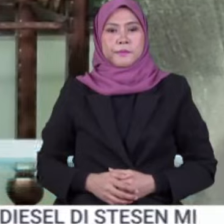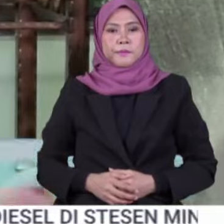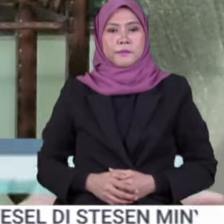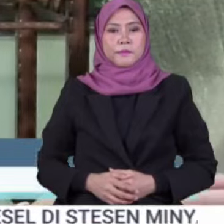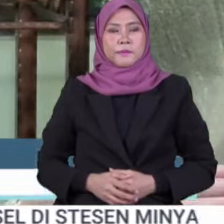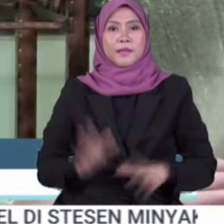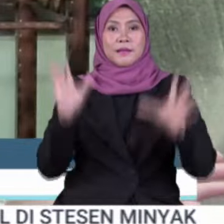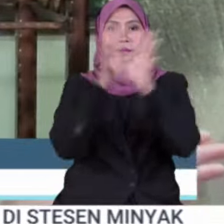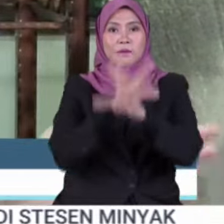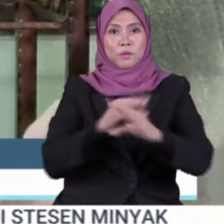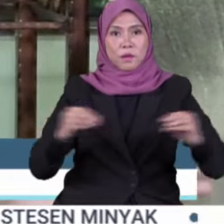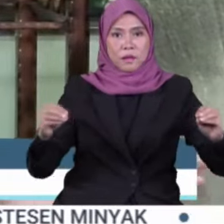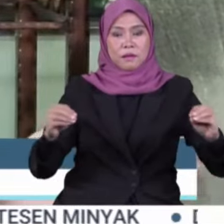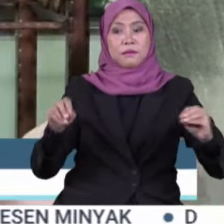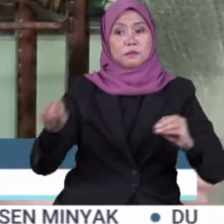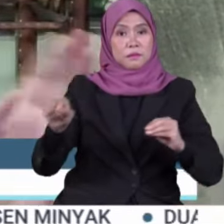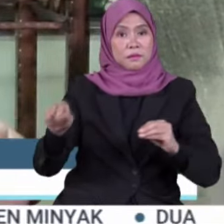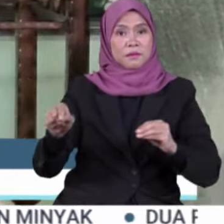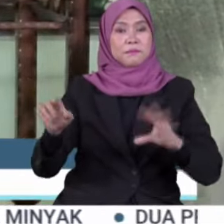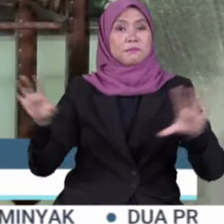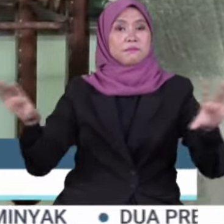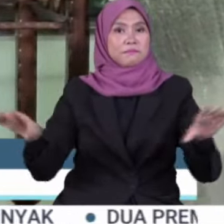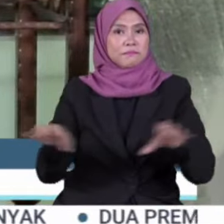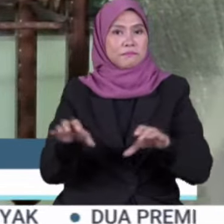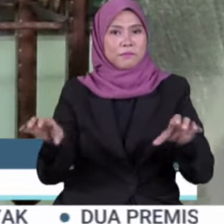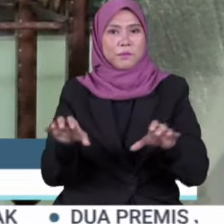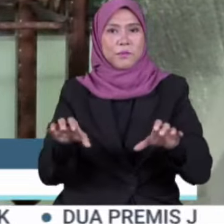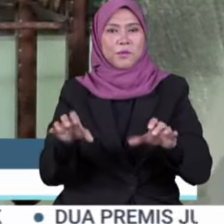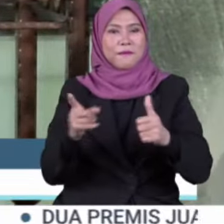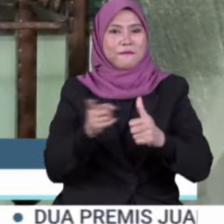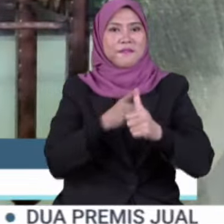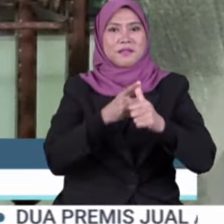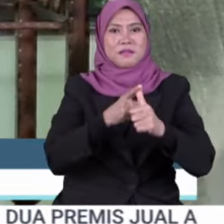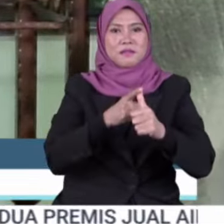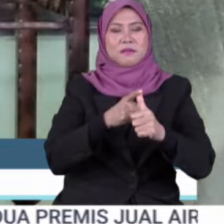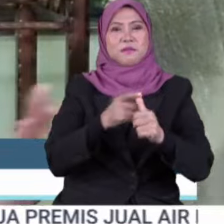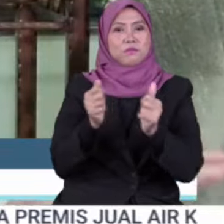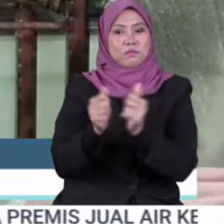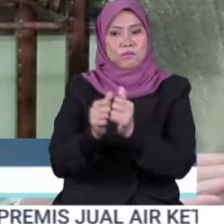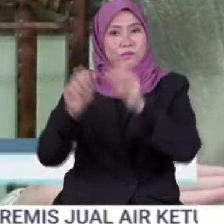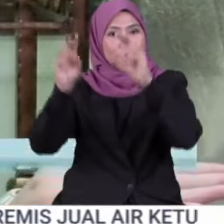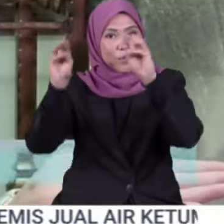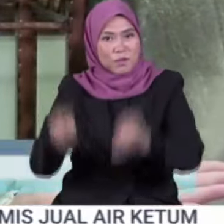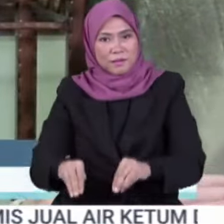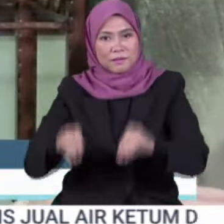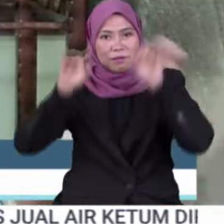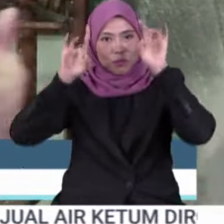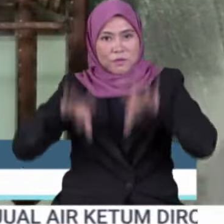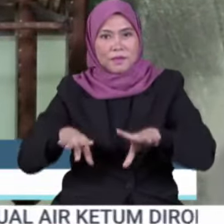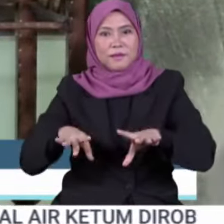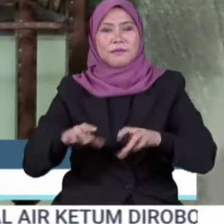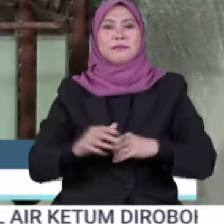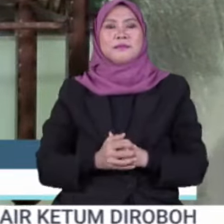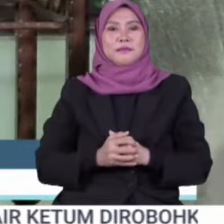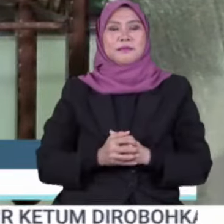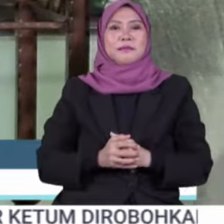Negeri ya, di mana kita melaksanakan first in human research ini dan kita insyaAllah